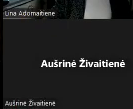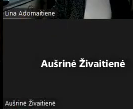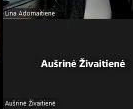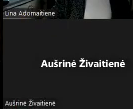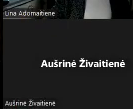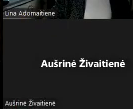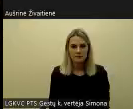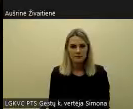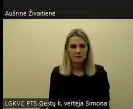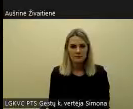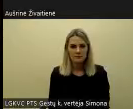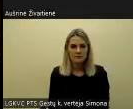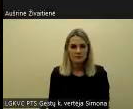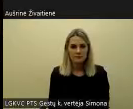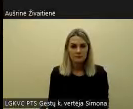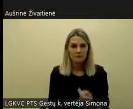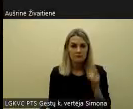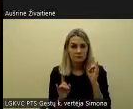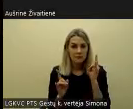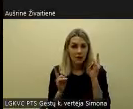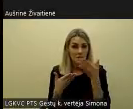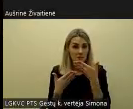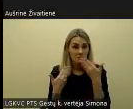Mes neturime garso.